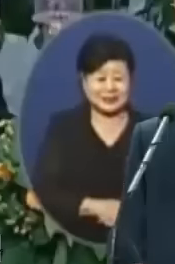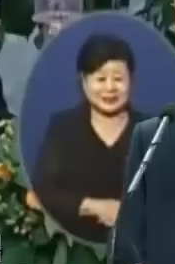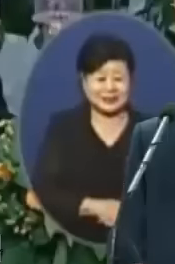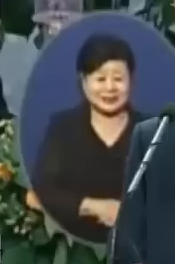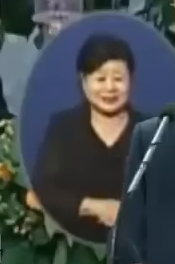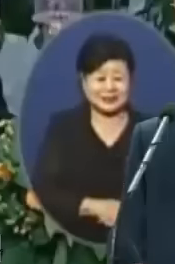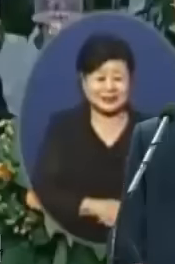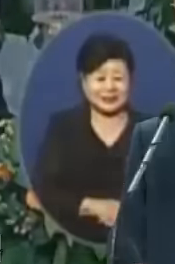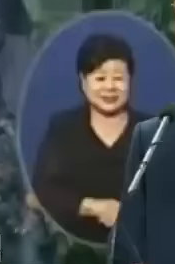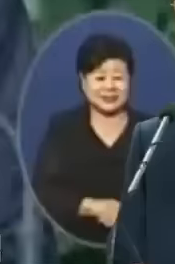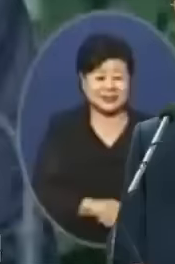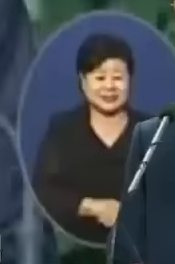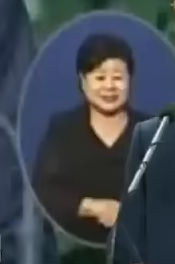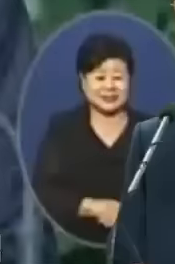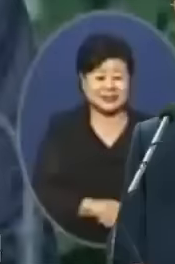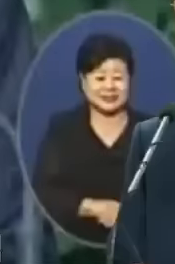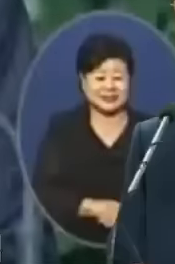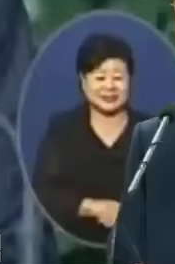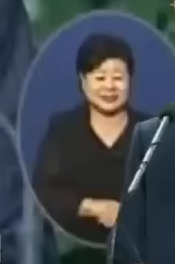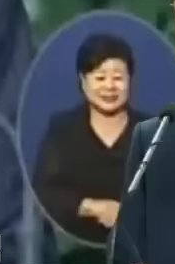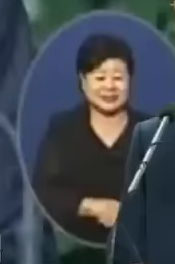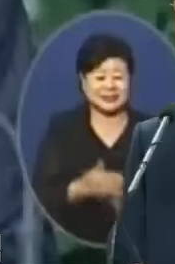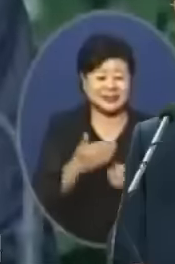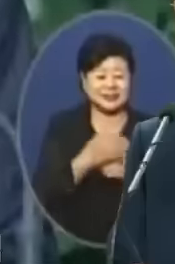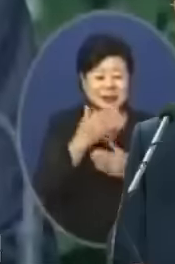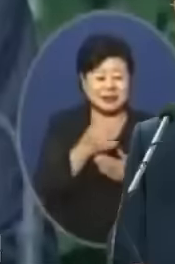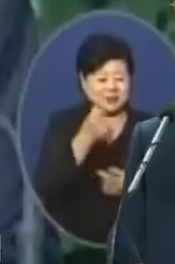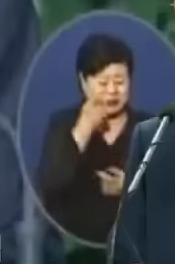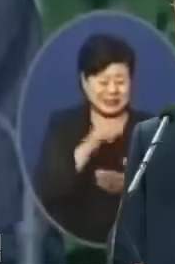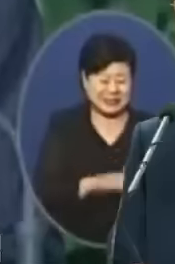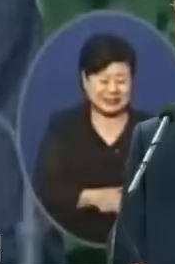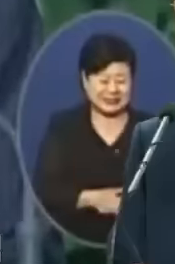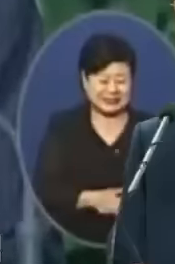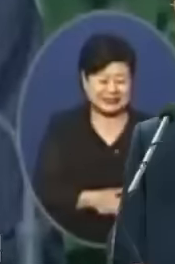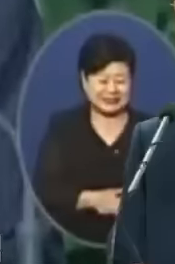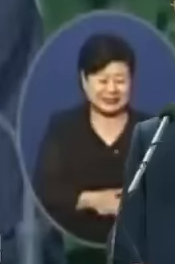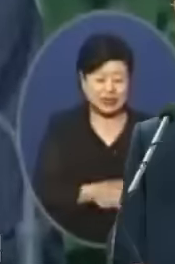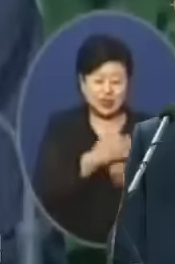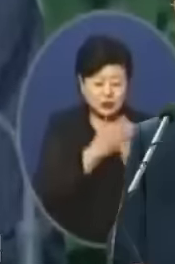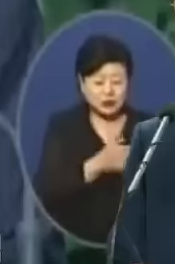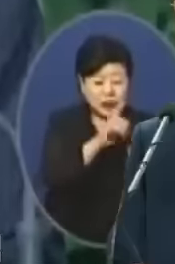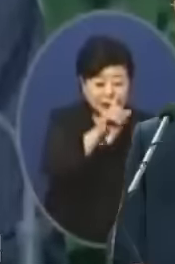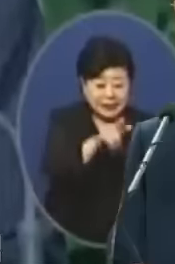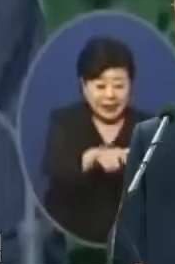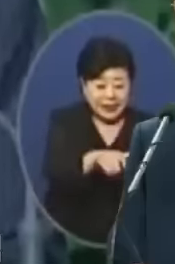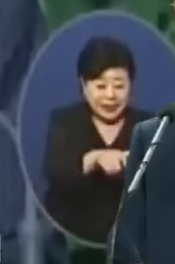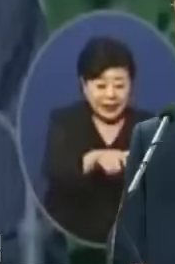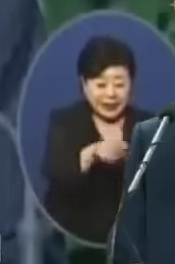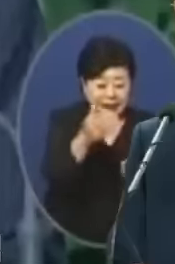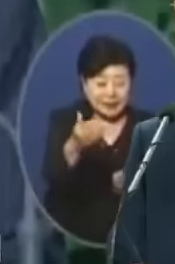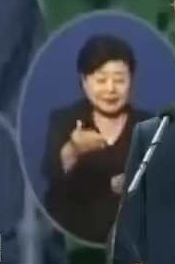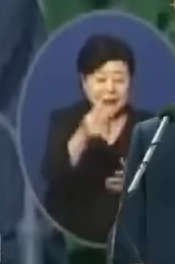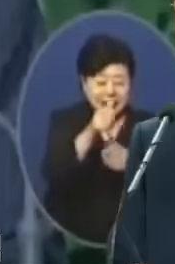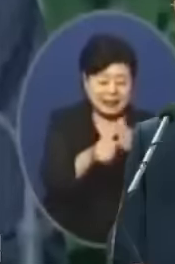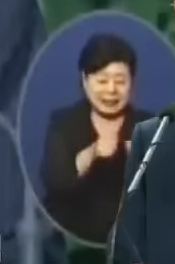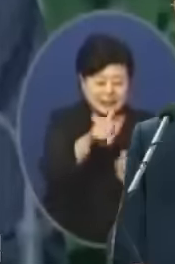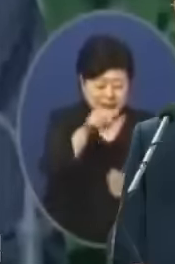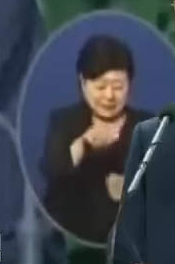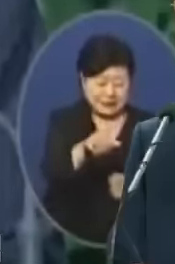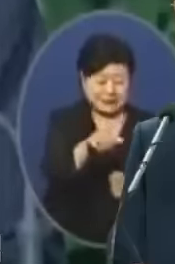이러면 그 사람이 무슨 약물에게 먹입니까? 여러분, 중요한 시간일수록 여러분이 하나님